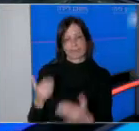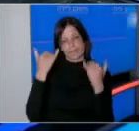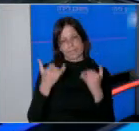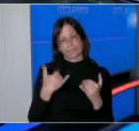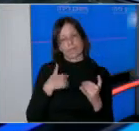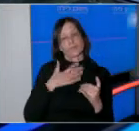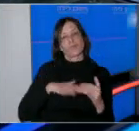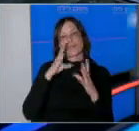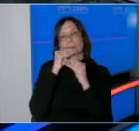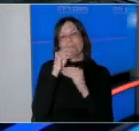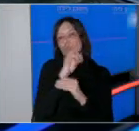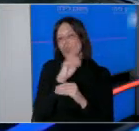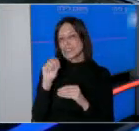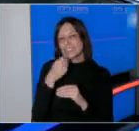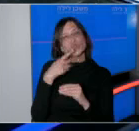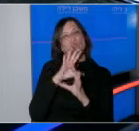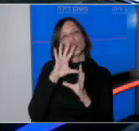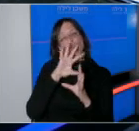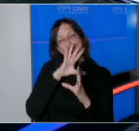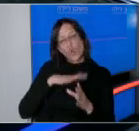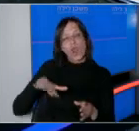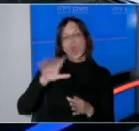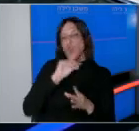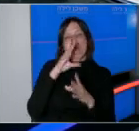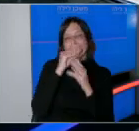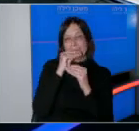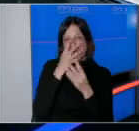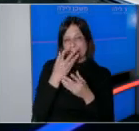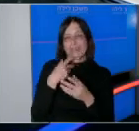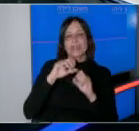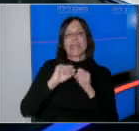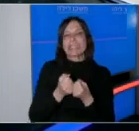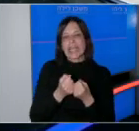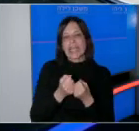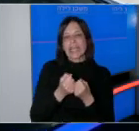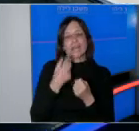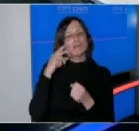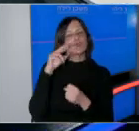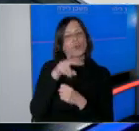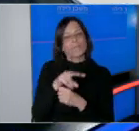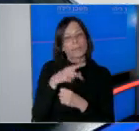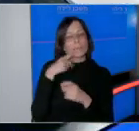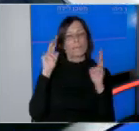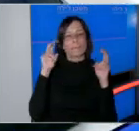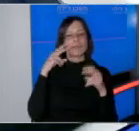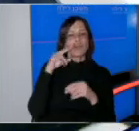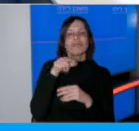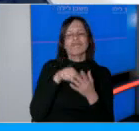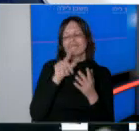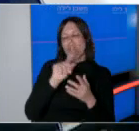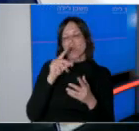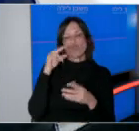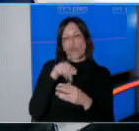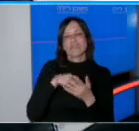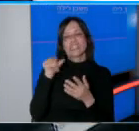אני רוצה לדבר על הנושא שאולי כולנו ככה נמנעים מלדבר עליו, וזה בעצם הנזקים השקופים, אנחנו קוראים להם, אבל זה לא שקופים, כי זה אנשים, וזה אנשים